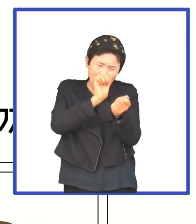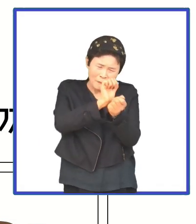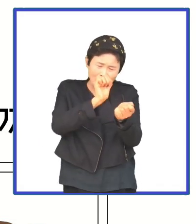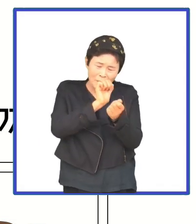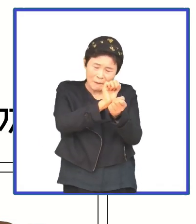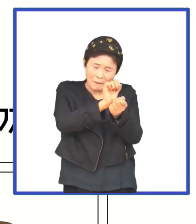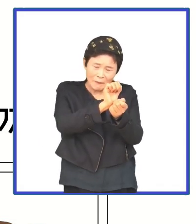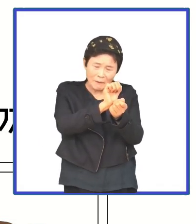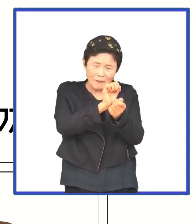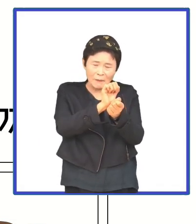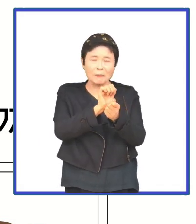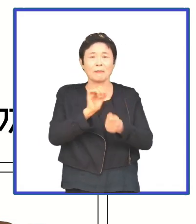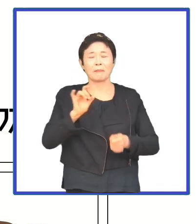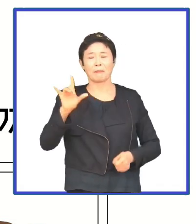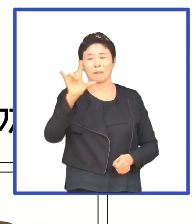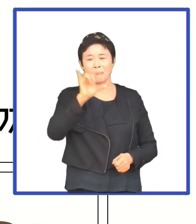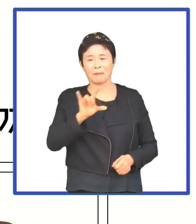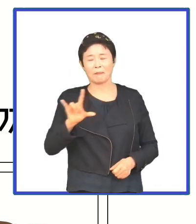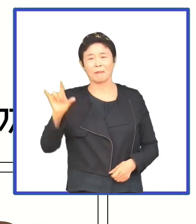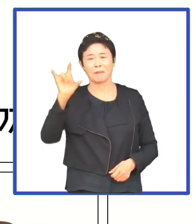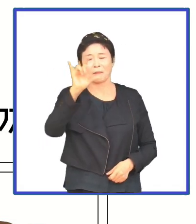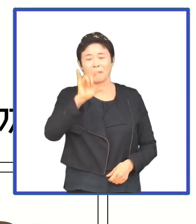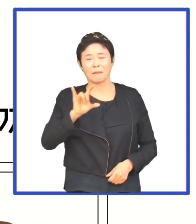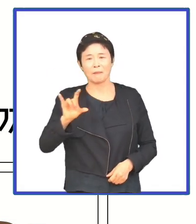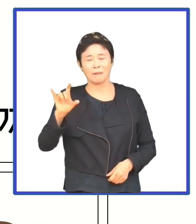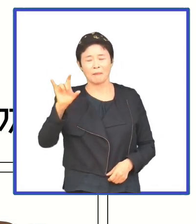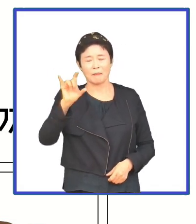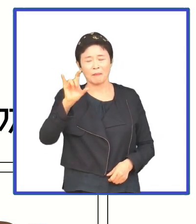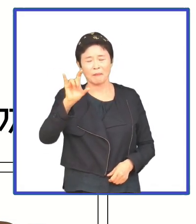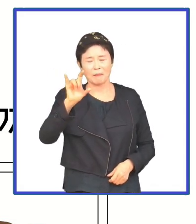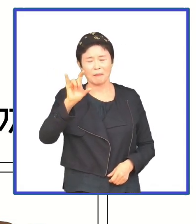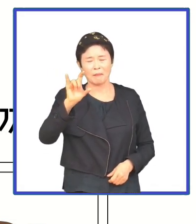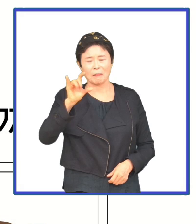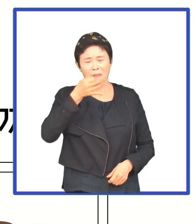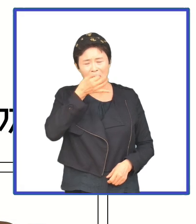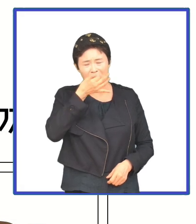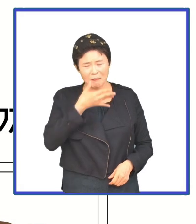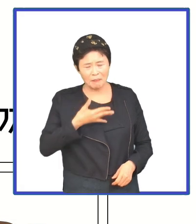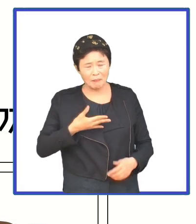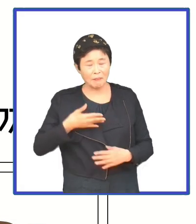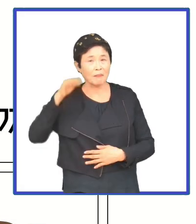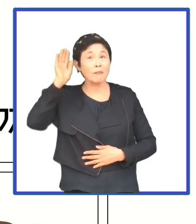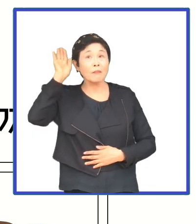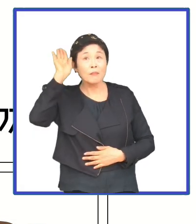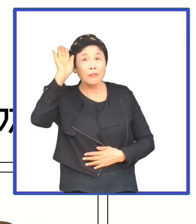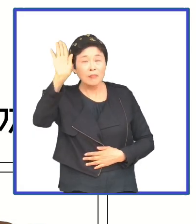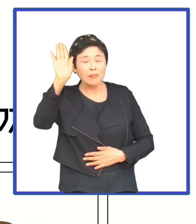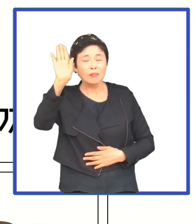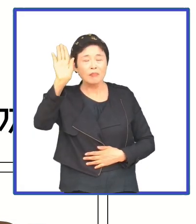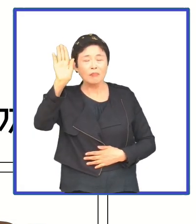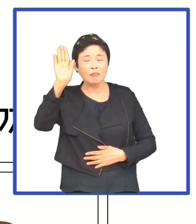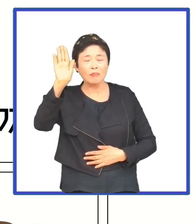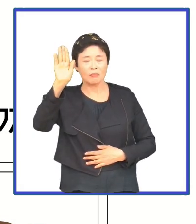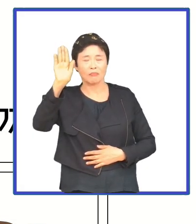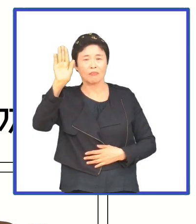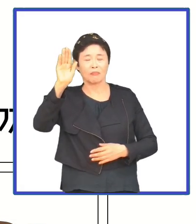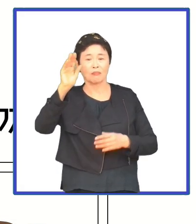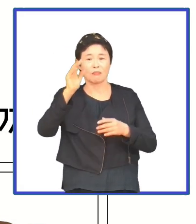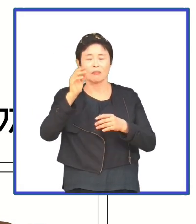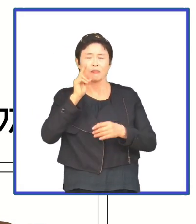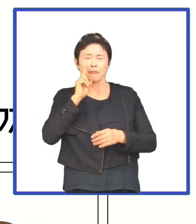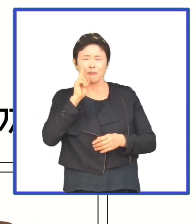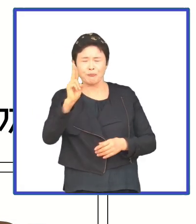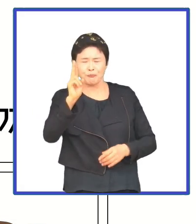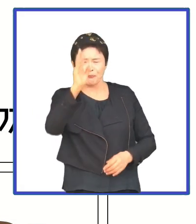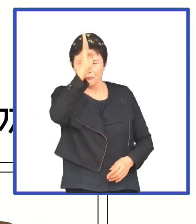있는데요. 최근 우리가 코로나19로 굉장히 힘들었었는데 앞으로 이러한 환경이 많아진다고 하면은 더 심한 질병이